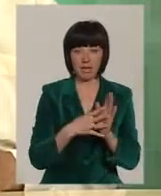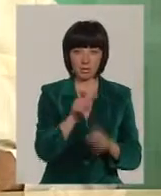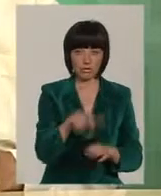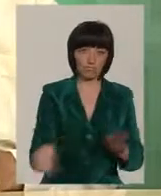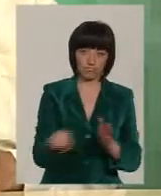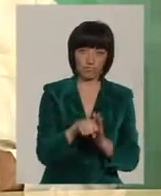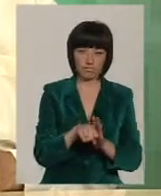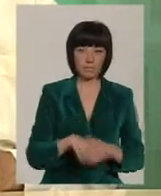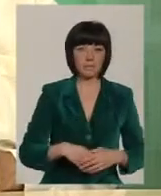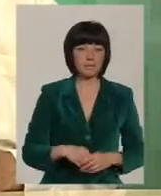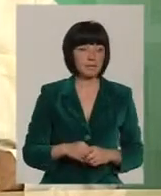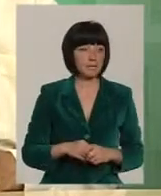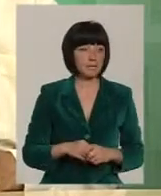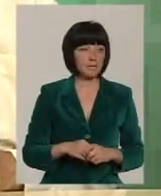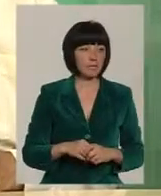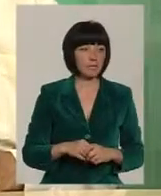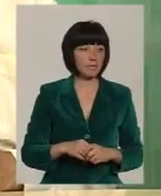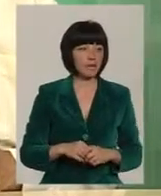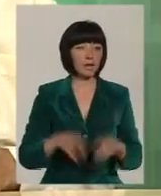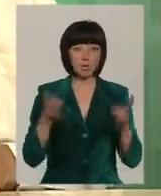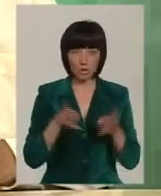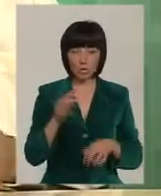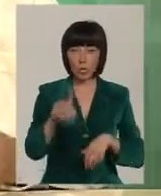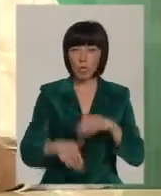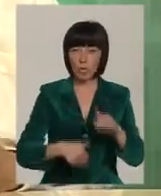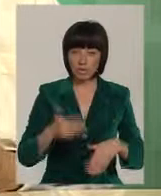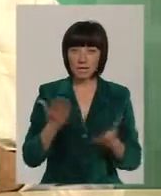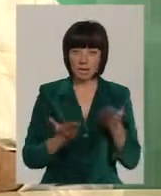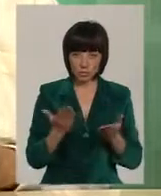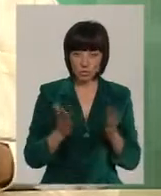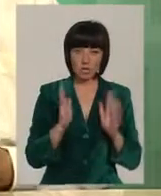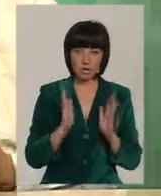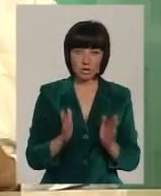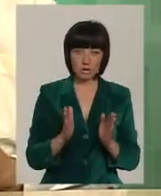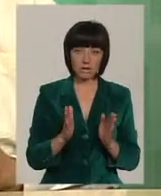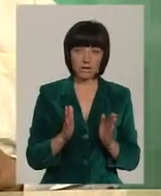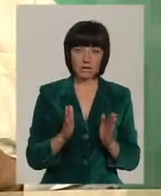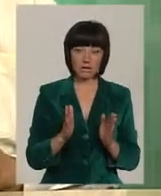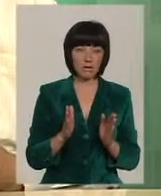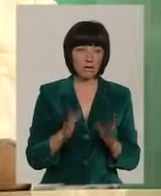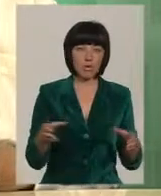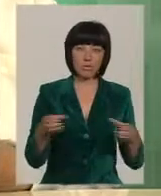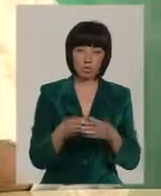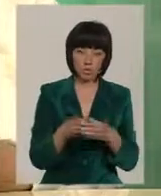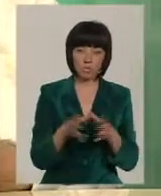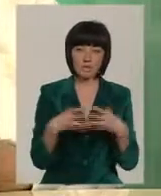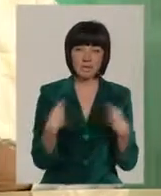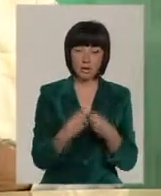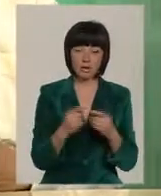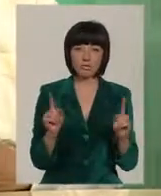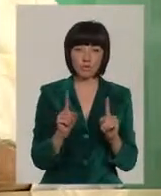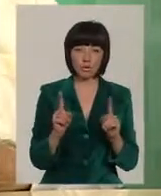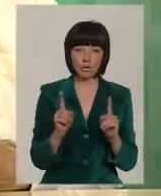чоловік загиблих. Пане Андрій, тобто потрібно купатись, якщо йти, то масово, якимось гуртом, так, сім'єю,